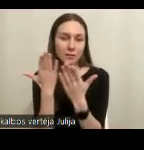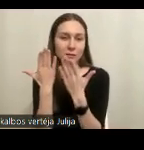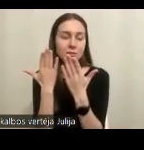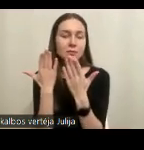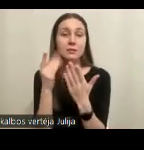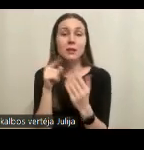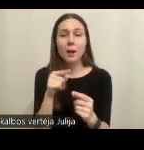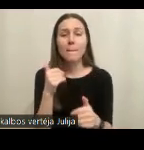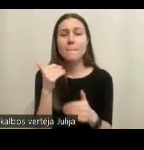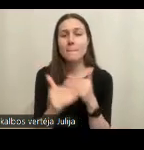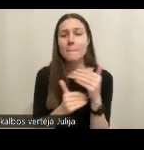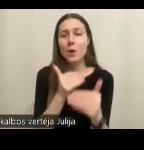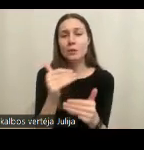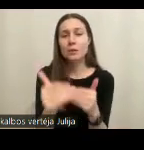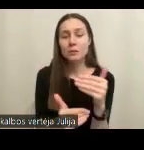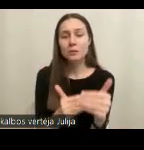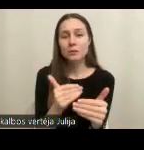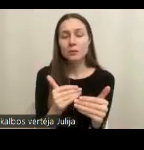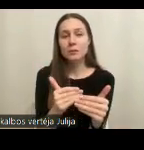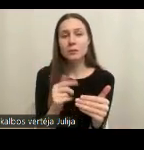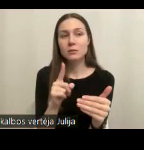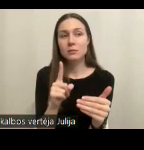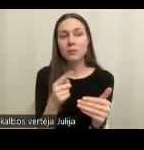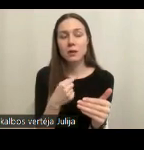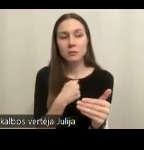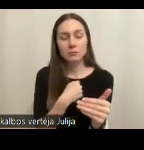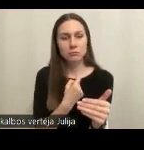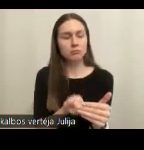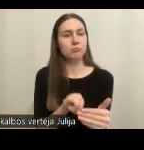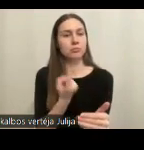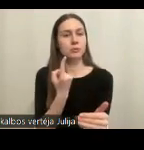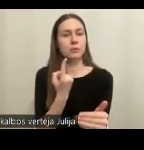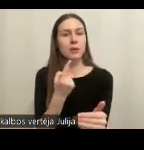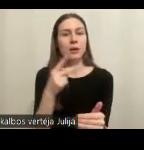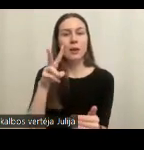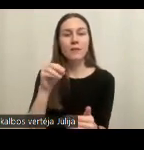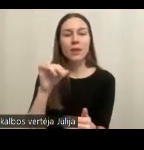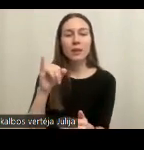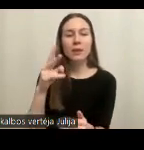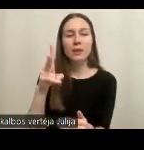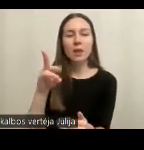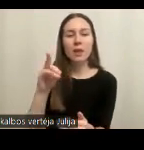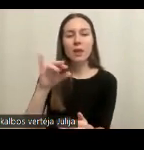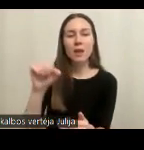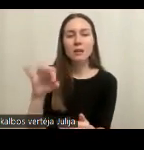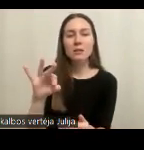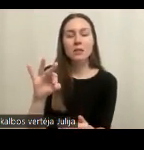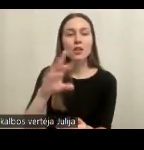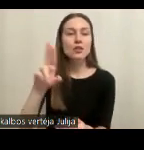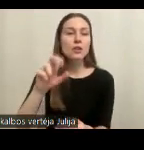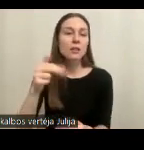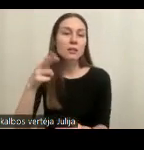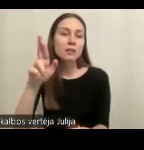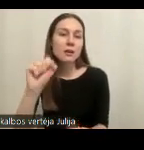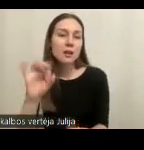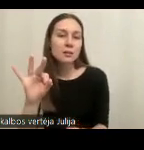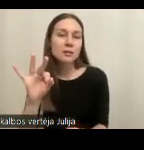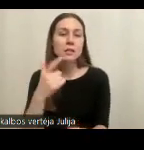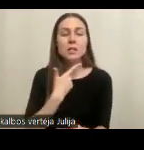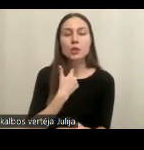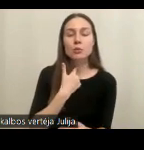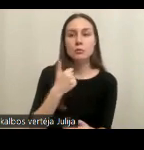visas procesas, bet aš atrandu tam tikrus veikėjus, tam tikrus žandrus ir stilius, kuriuos įsimyliu